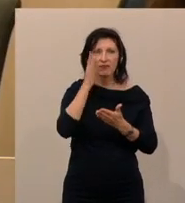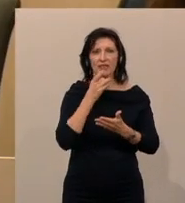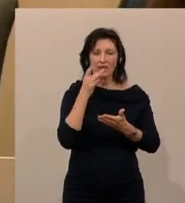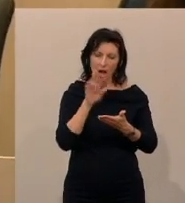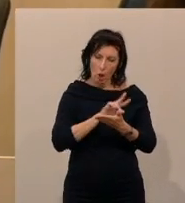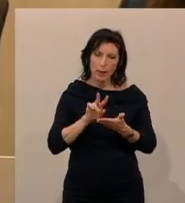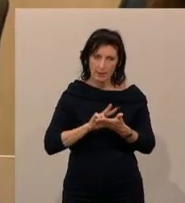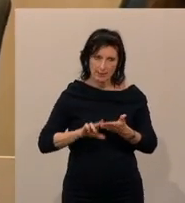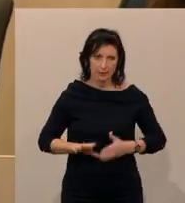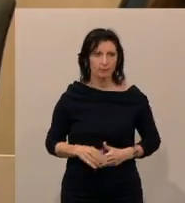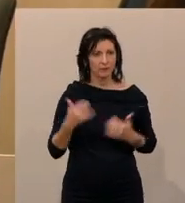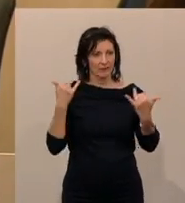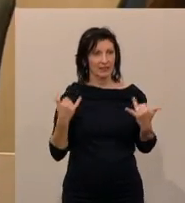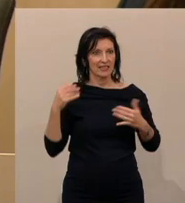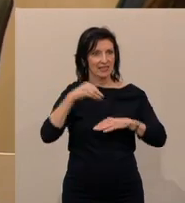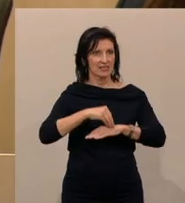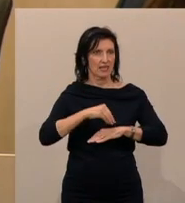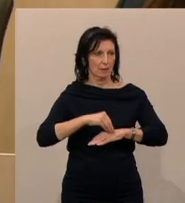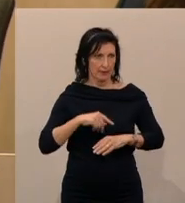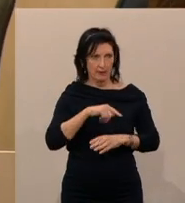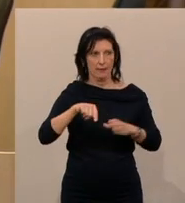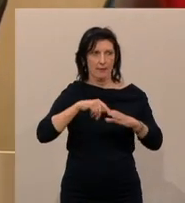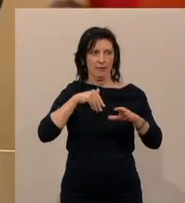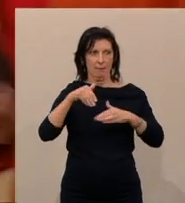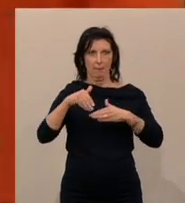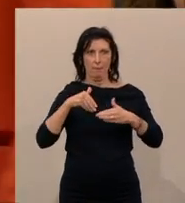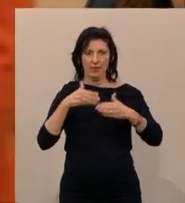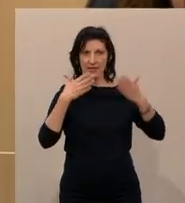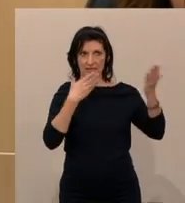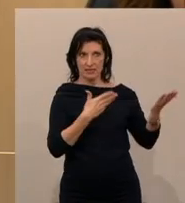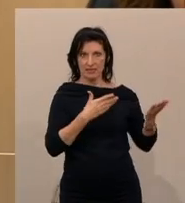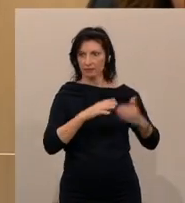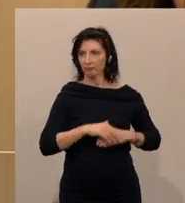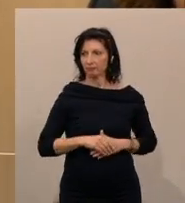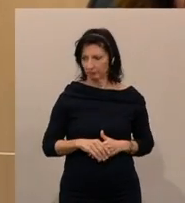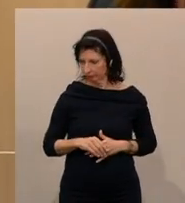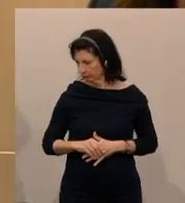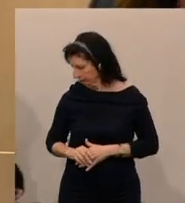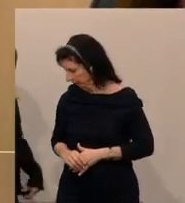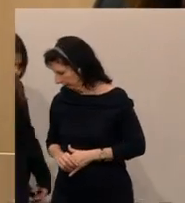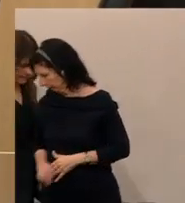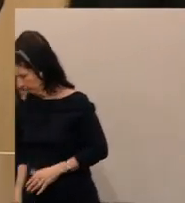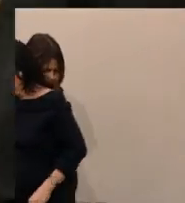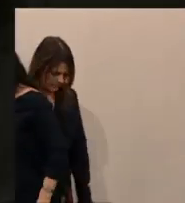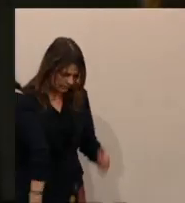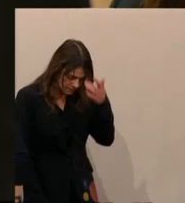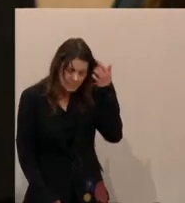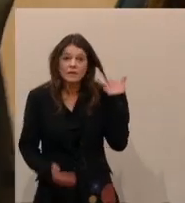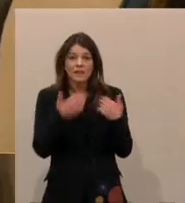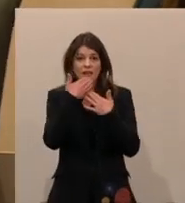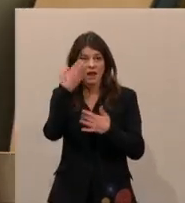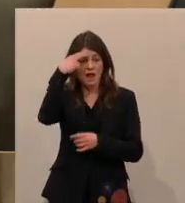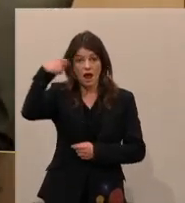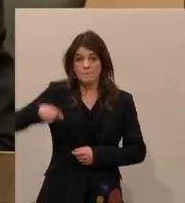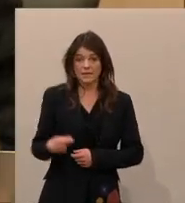durchlesen. Zu Wort gemeldet ist der Innenminister. Der Innenminister hat das Wort. Herr Präsident, meine sehr geehrten Damen und